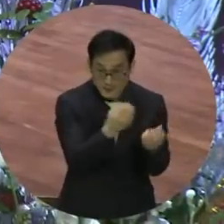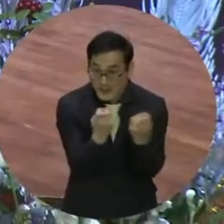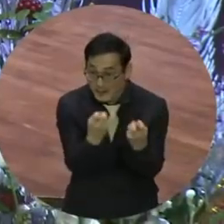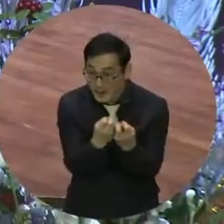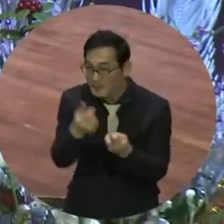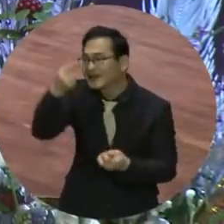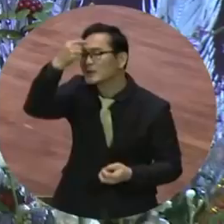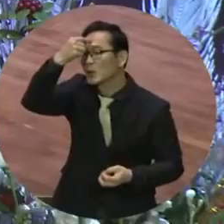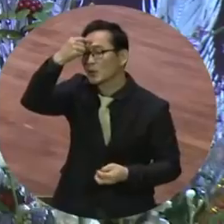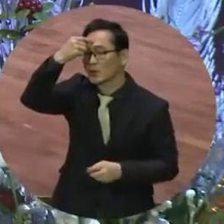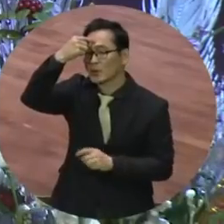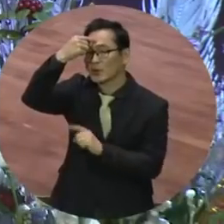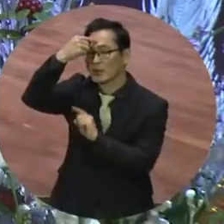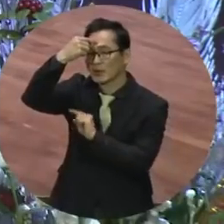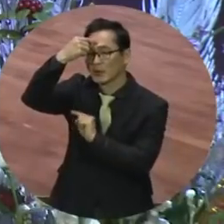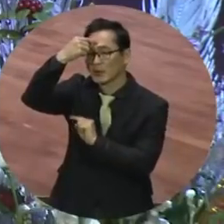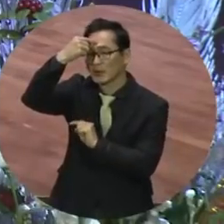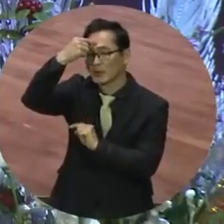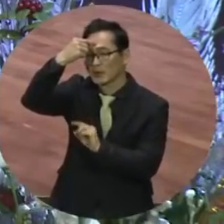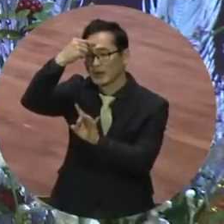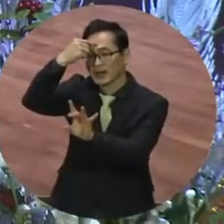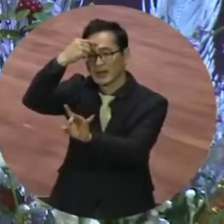없다라고 말씀했어요.